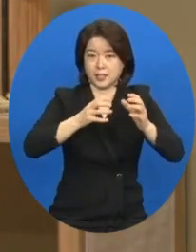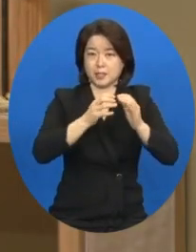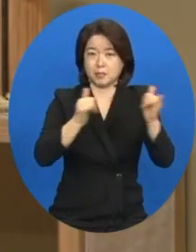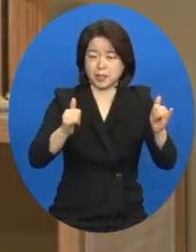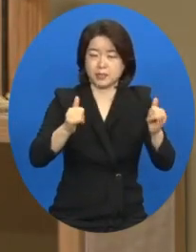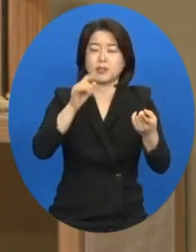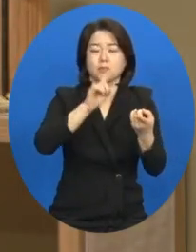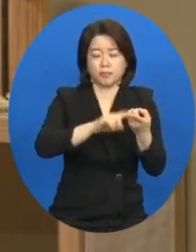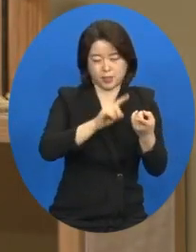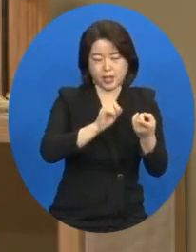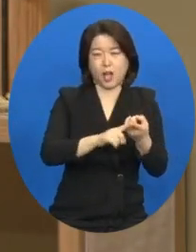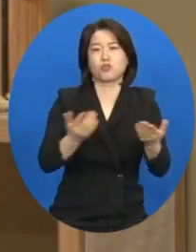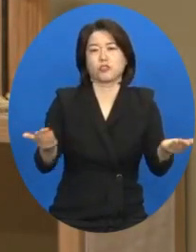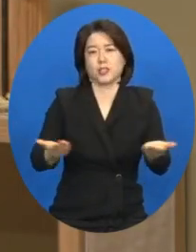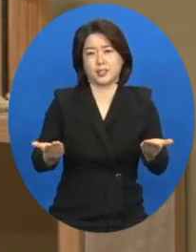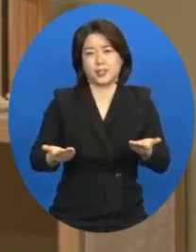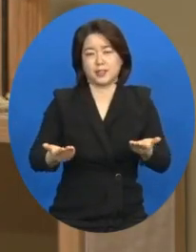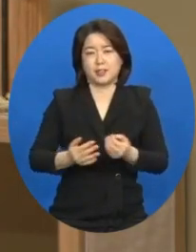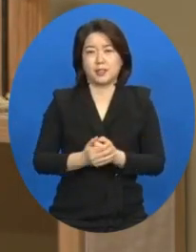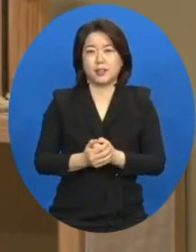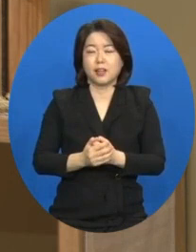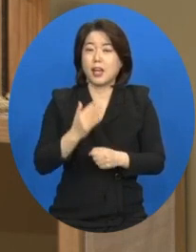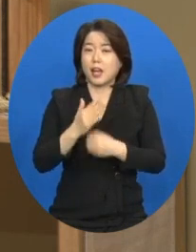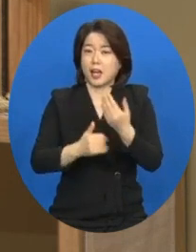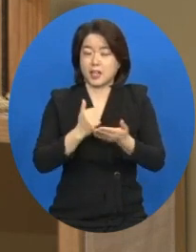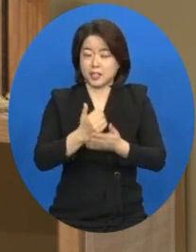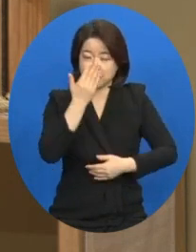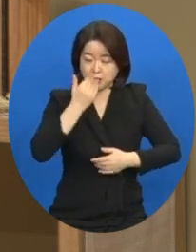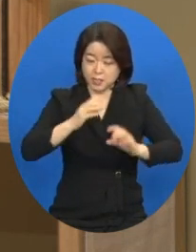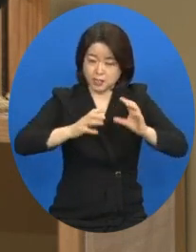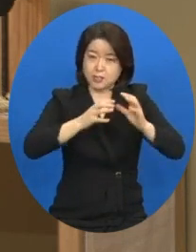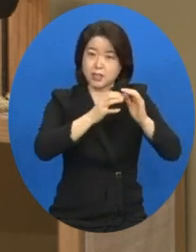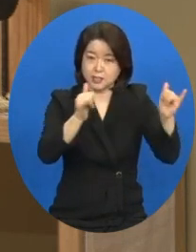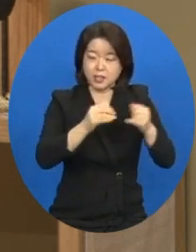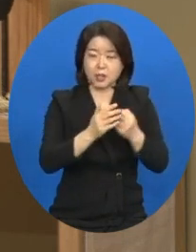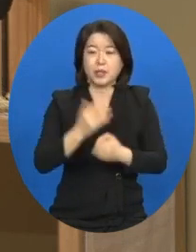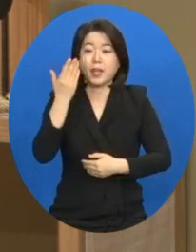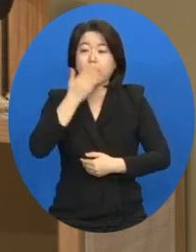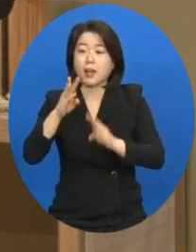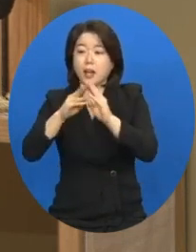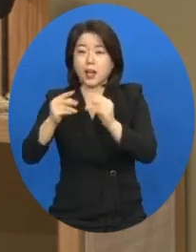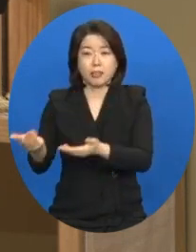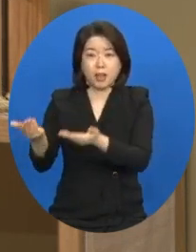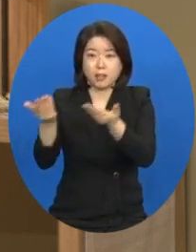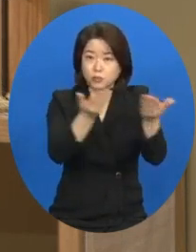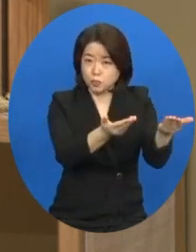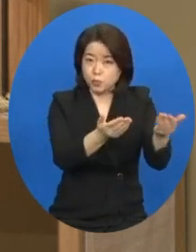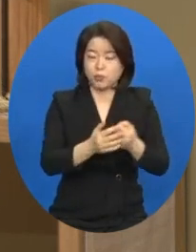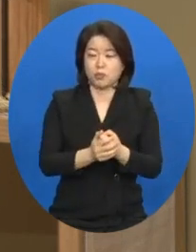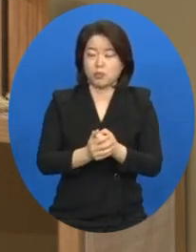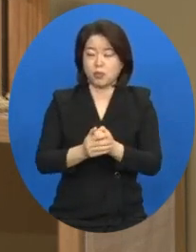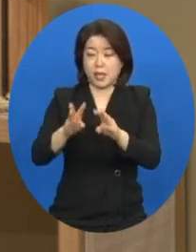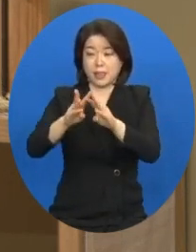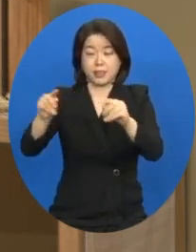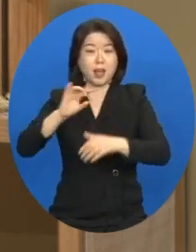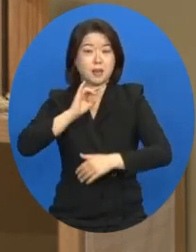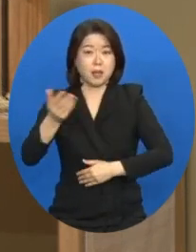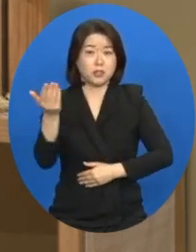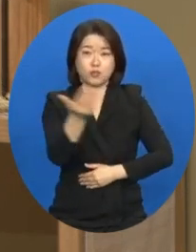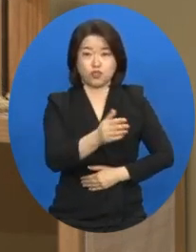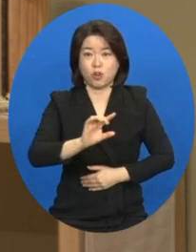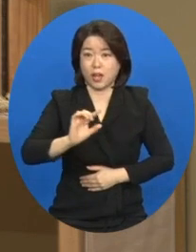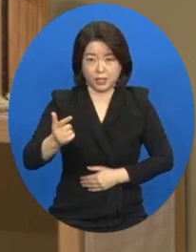백성다운 일입니다. 하나님이 이스라엘 백성들에게 가나안 땅을 주셨는데 땅만 주신 게